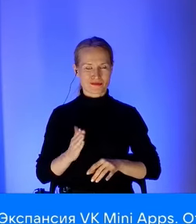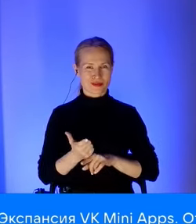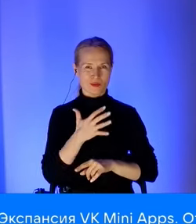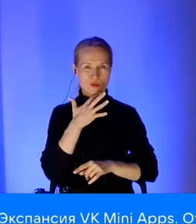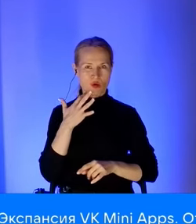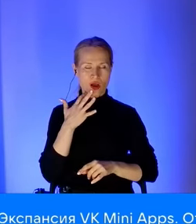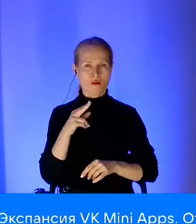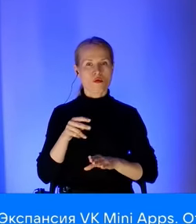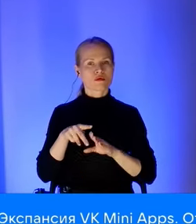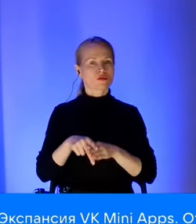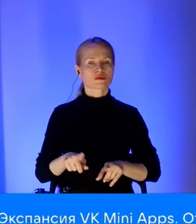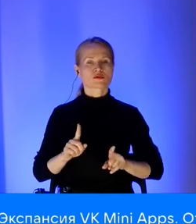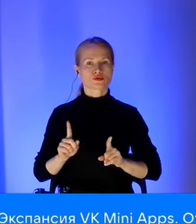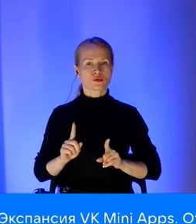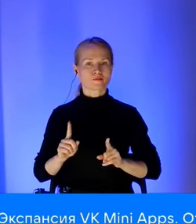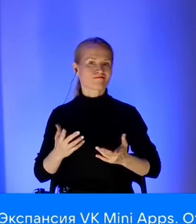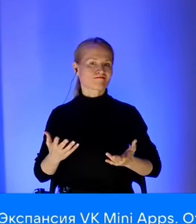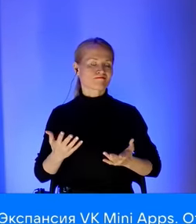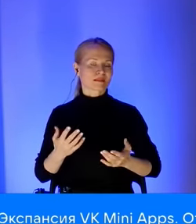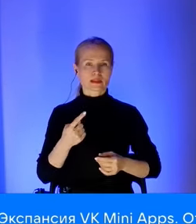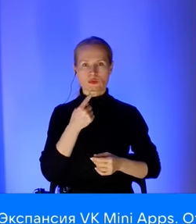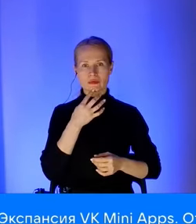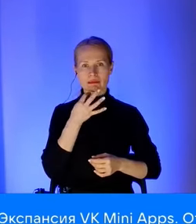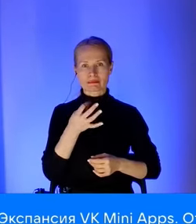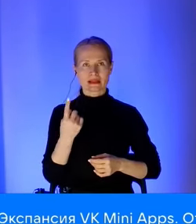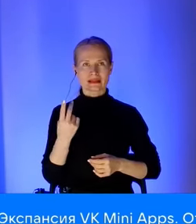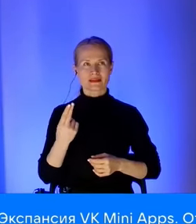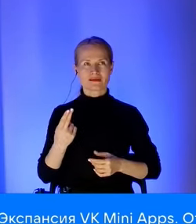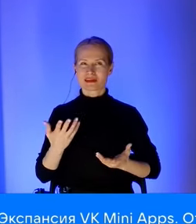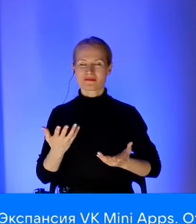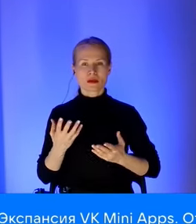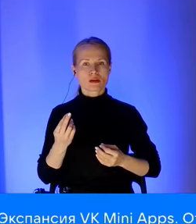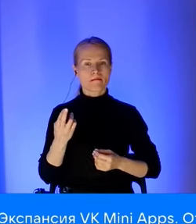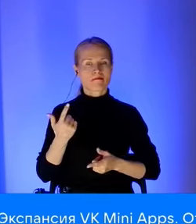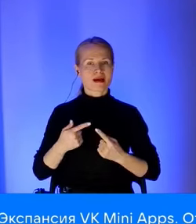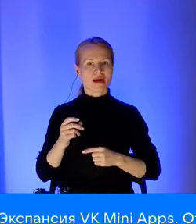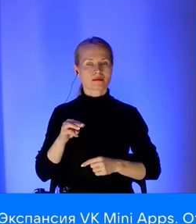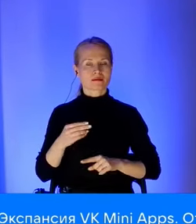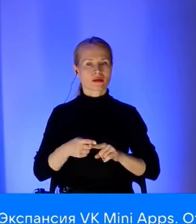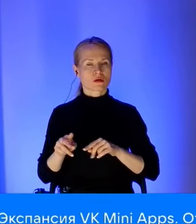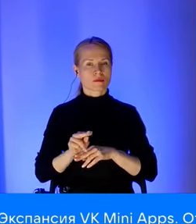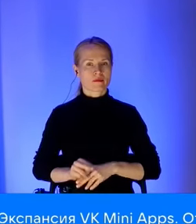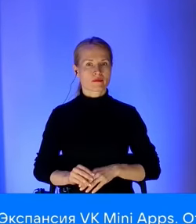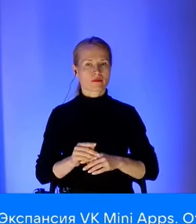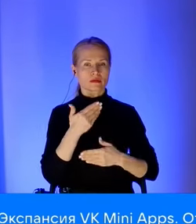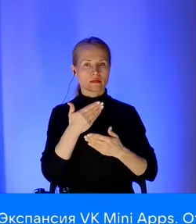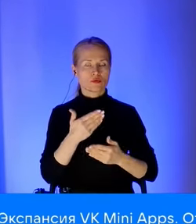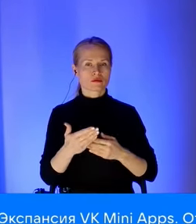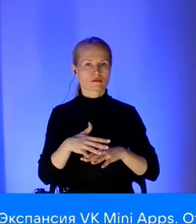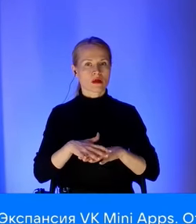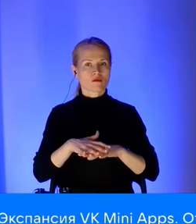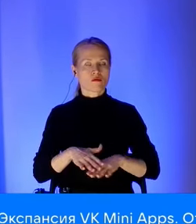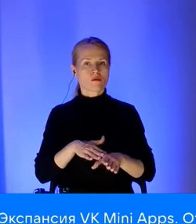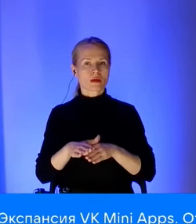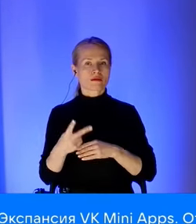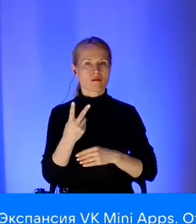Что по нагрузкам? Трудно дать одну какую-то цифру, но наш бэкэнд, который обрабатывает запросы платформы, выполняет